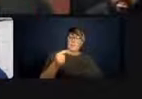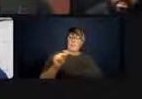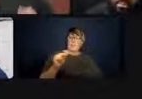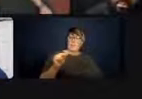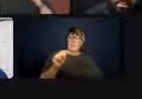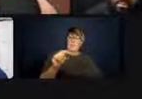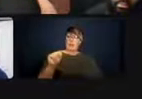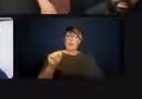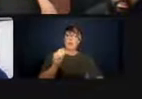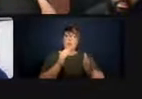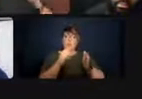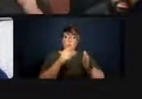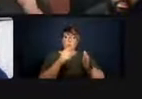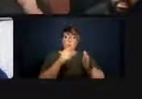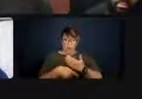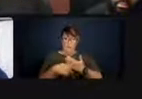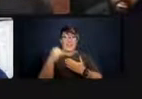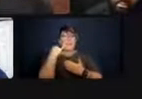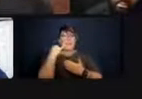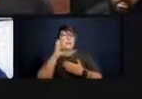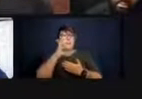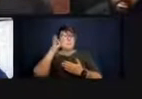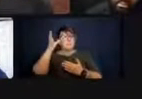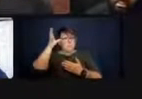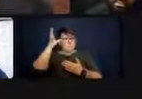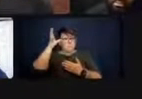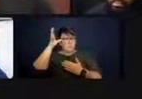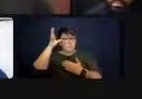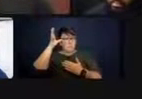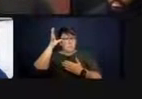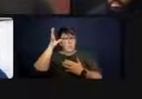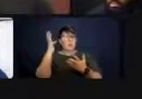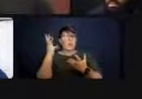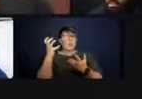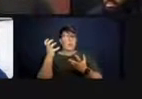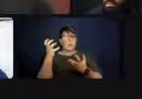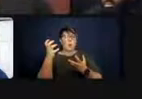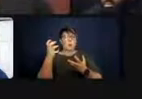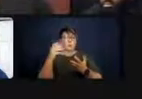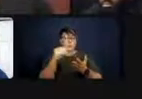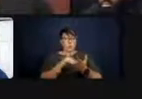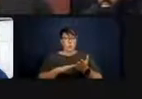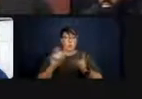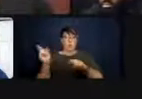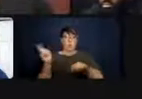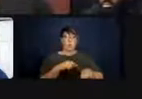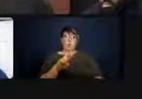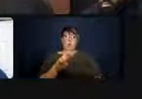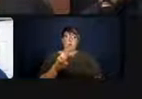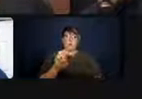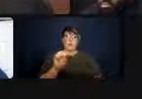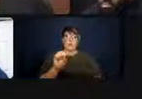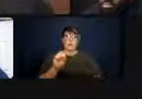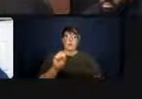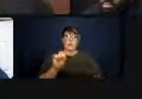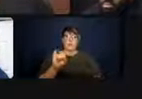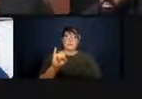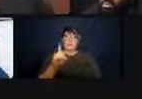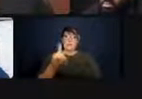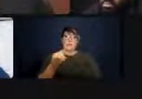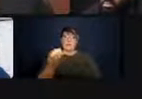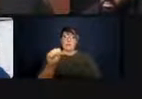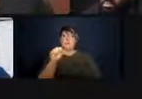الذين هم ضمن طبعا المدارس الجاذبة إذا ما كان يقدر أن يتابعوا هذا ممكن، وإذا